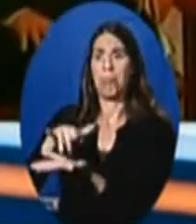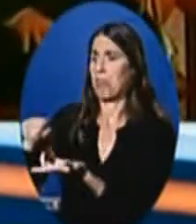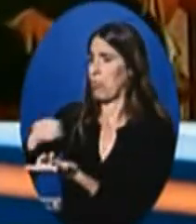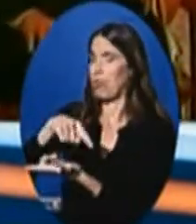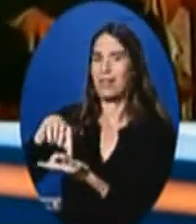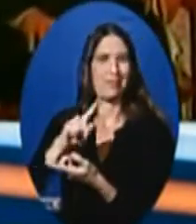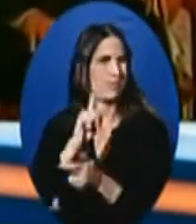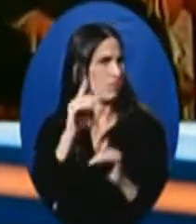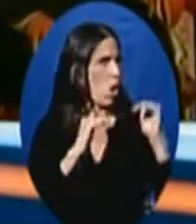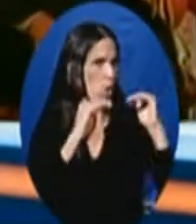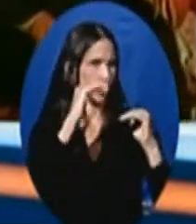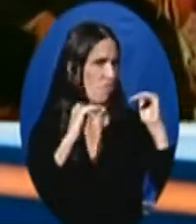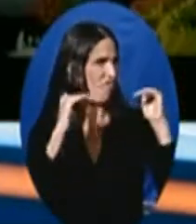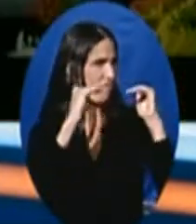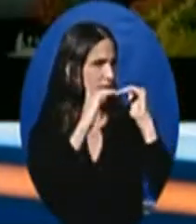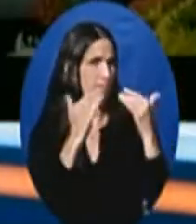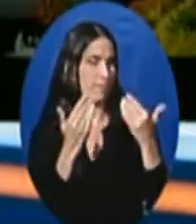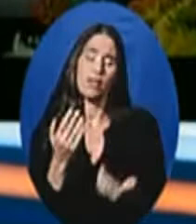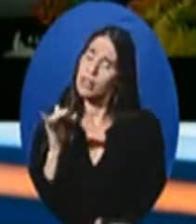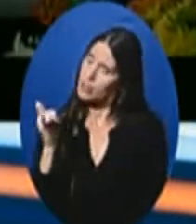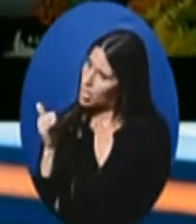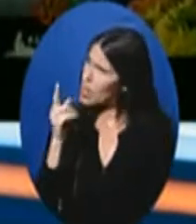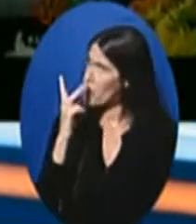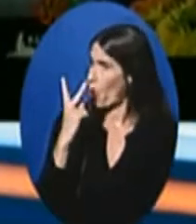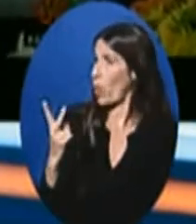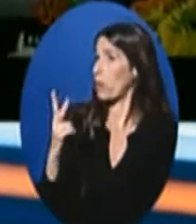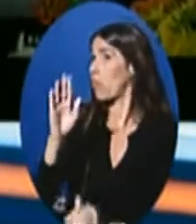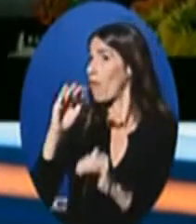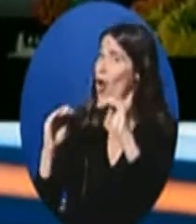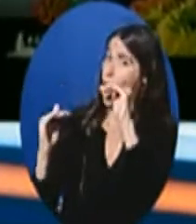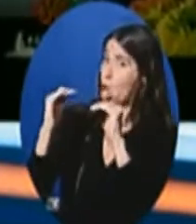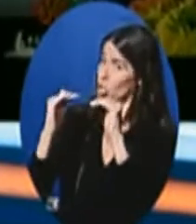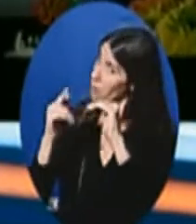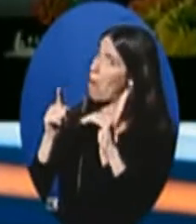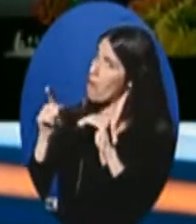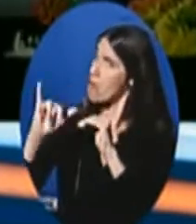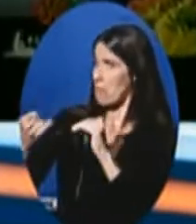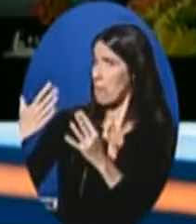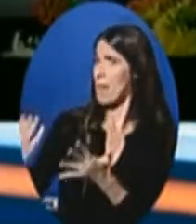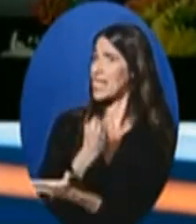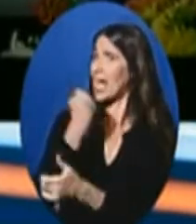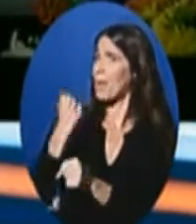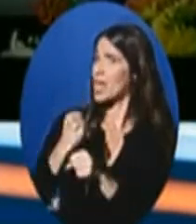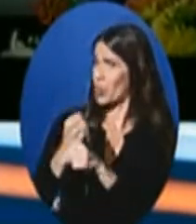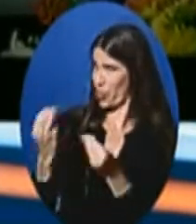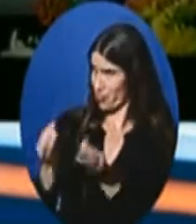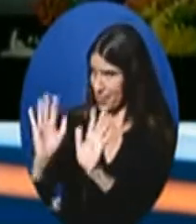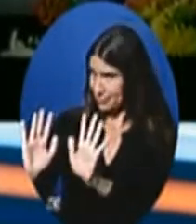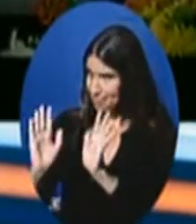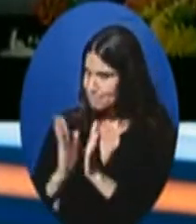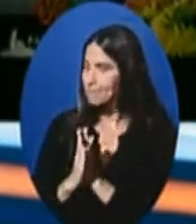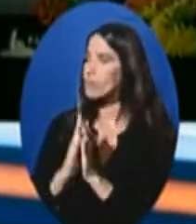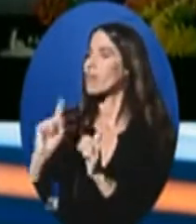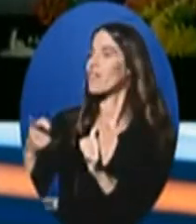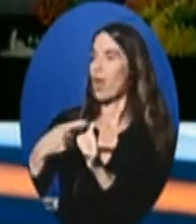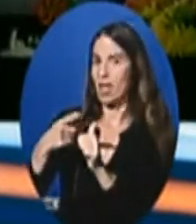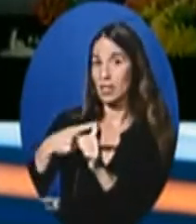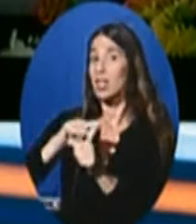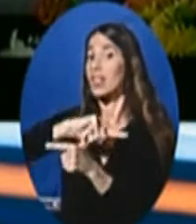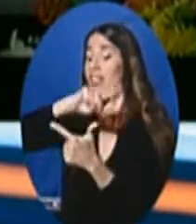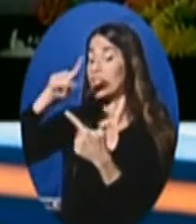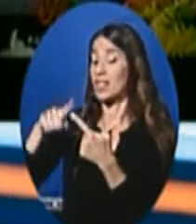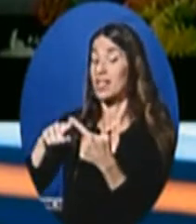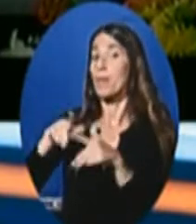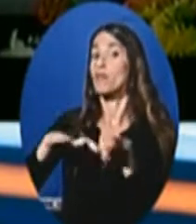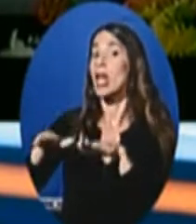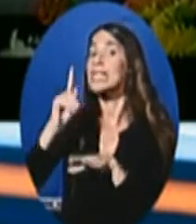אבל הם לא שווים בכוחם. כן, אבל אנחנו רואים מה הלא שווים בכוחם מצליחים לעשות כשהם רוצים. עכשיו, זה דבר אחד. זאת אומרת, הממשלה